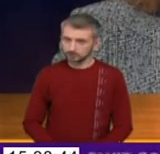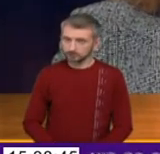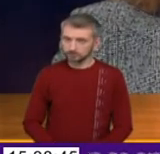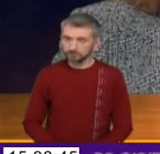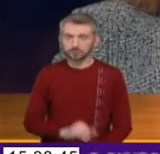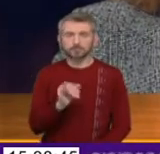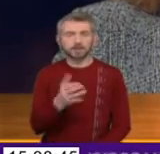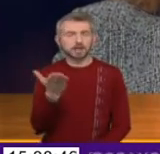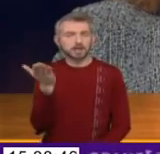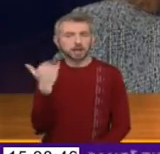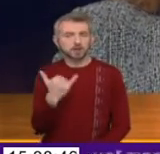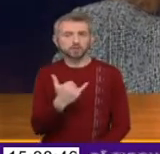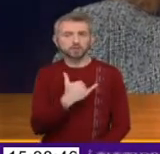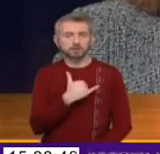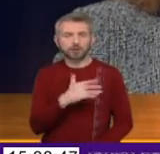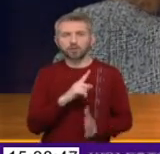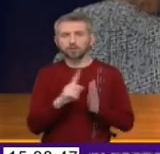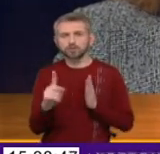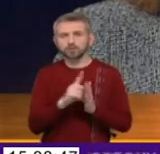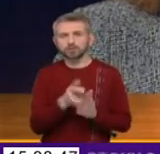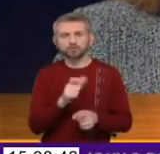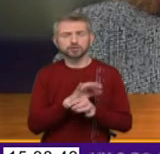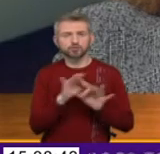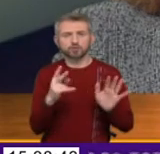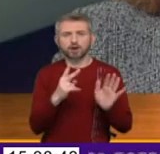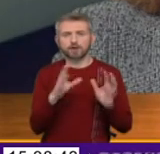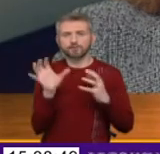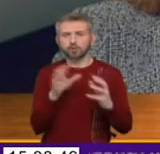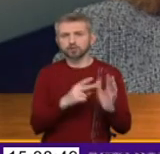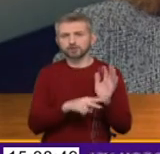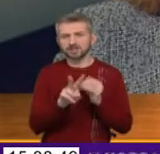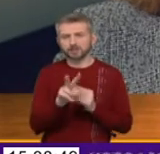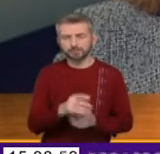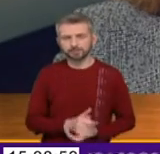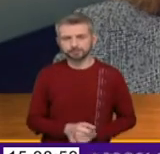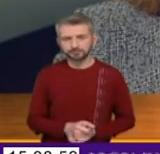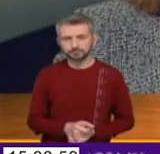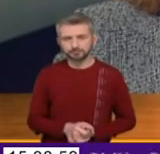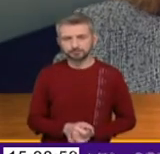І раніше у нас ходив дуже чудовий 72-й автобус. Угу.